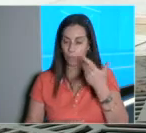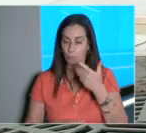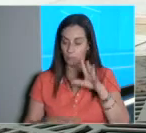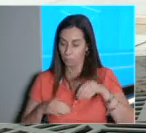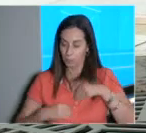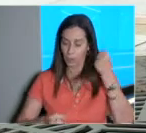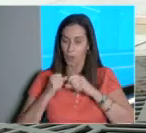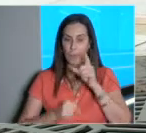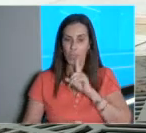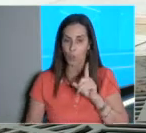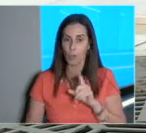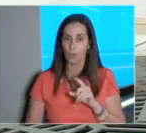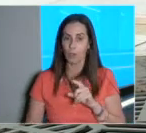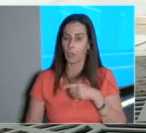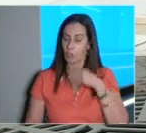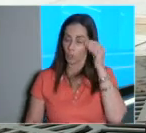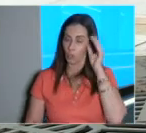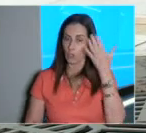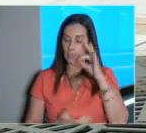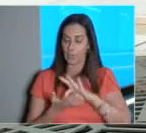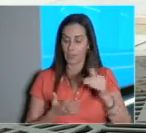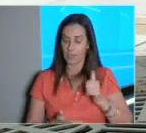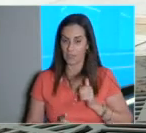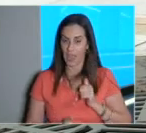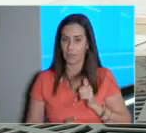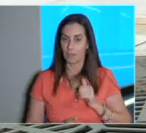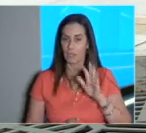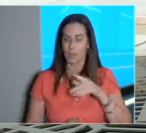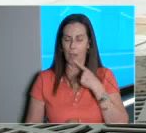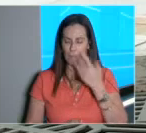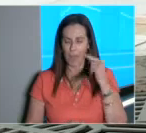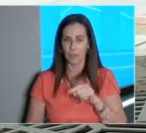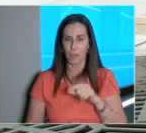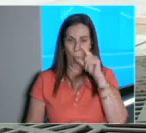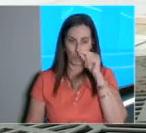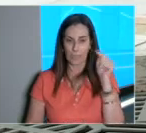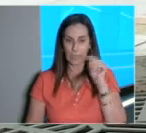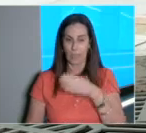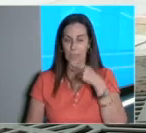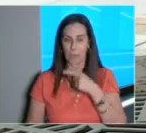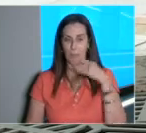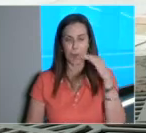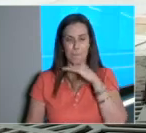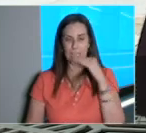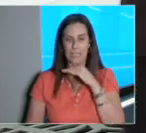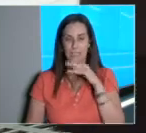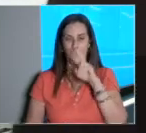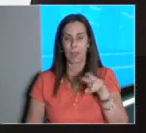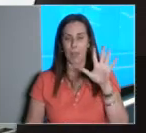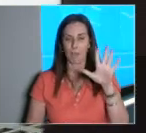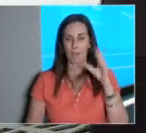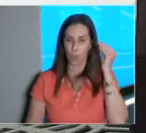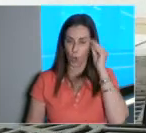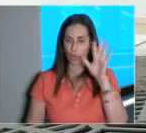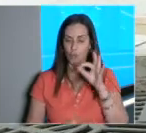בבקור הסורי בזמנו, והיה לא חזק עם רוסיה. אני זוכר שאני הייתי כתב צעיר בידיעות אחרונות, אני חושב שגם אמרתי את זה פה בשידור, פוטין הגיע לכאן ארצה, זה היה בפסח 2005, אני